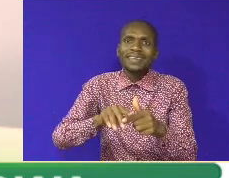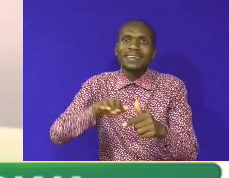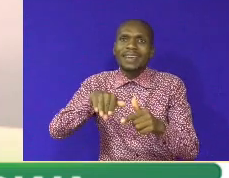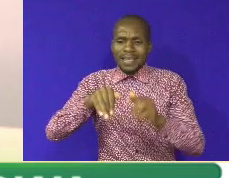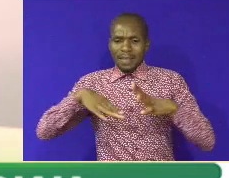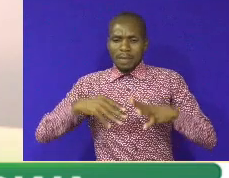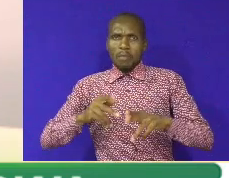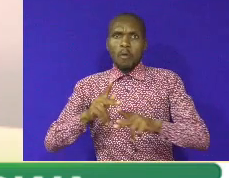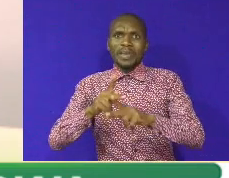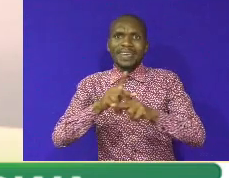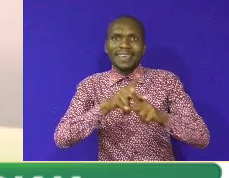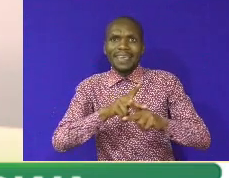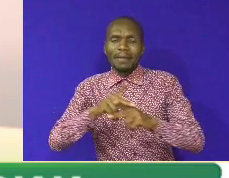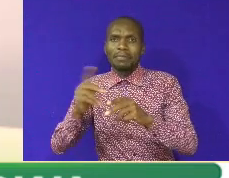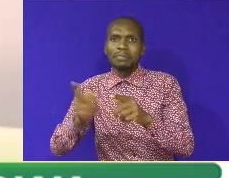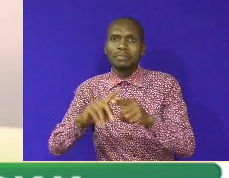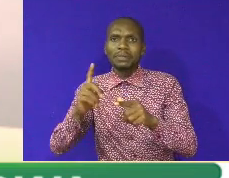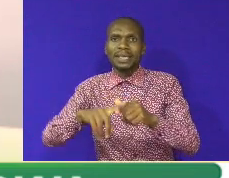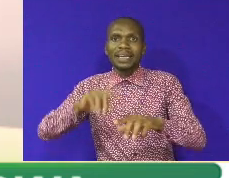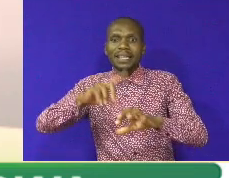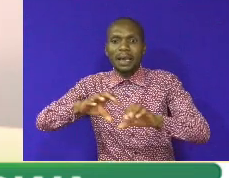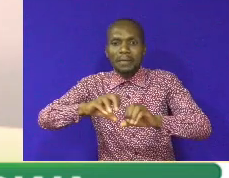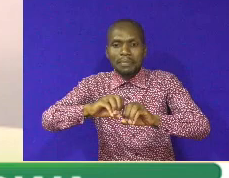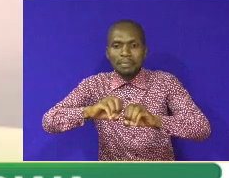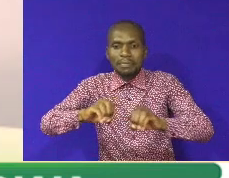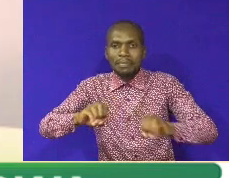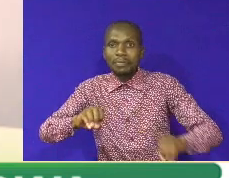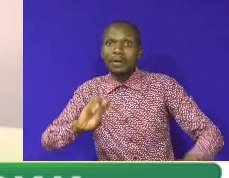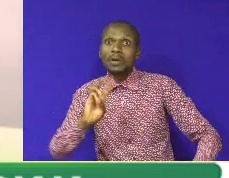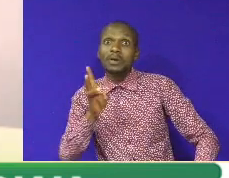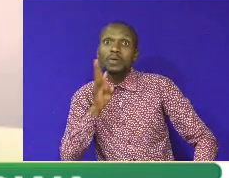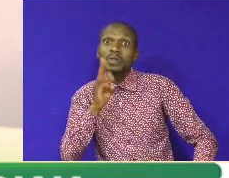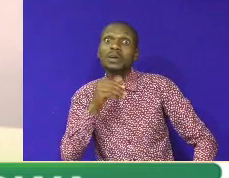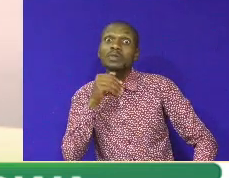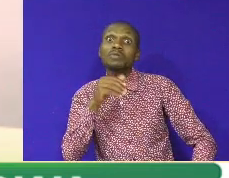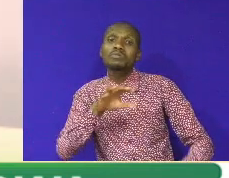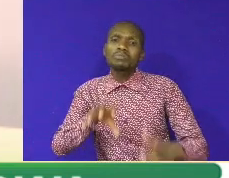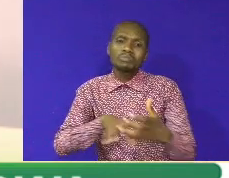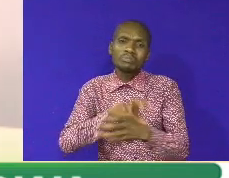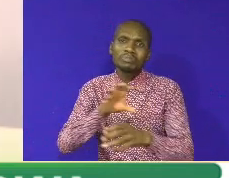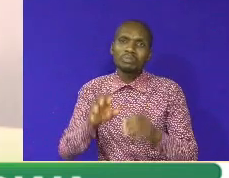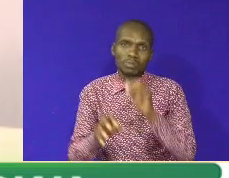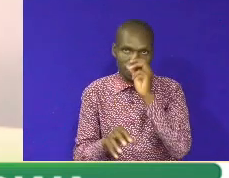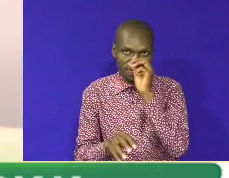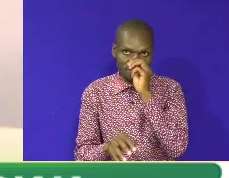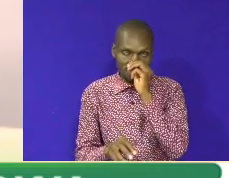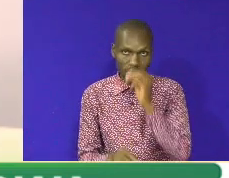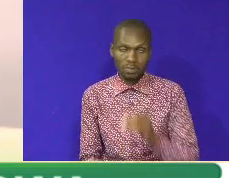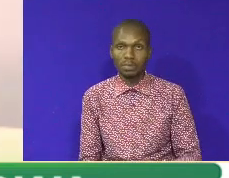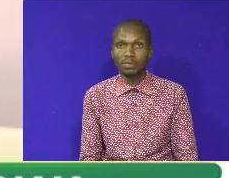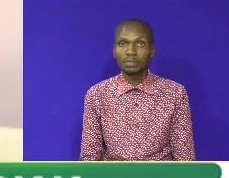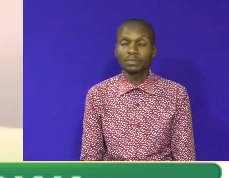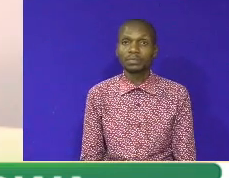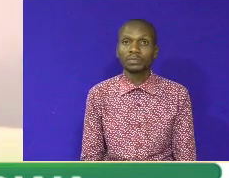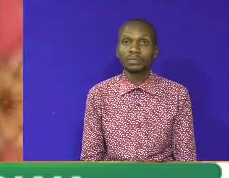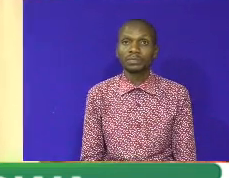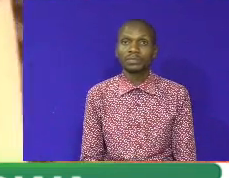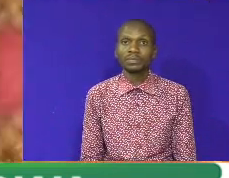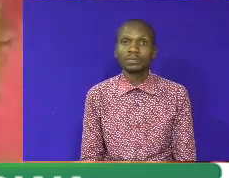maiso ase okubekirwa amacha yota msa kubekwa ase chinchera chubu tutukanu. Murikyo ito Josephat Hamisi na